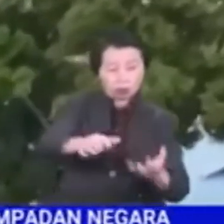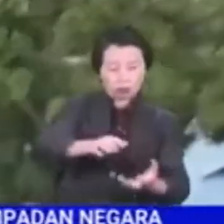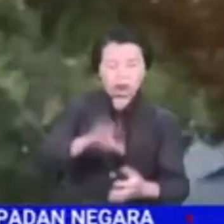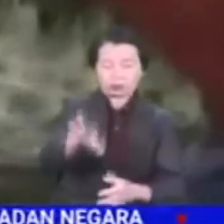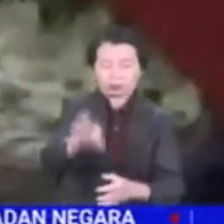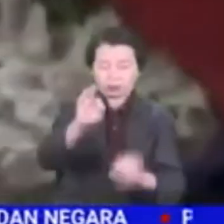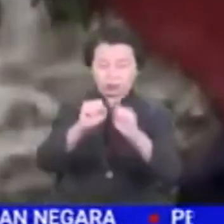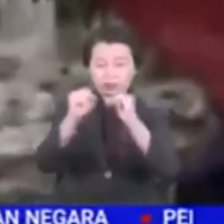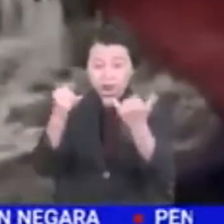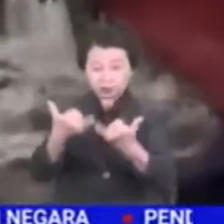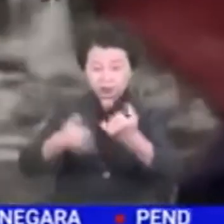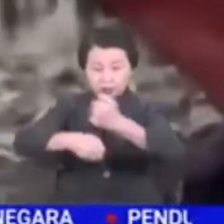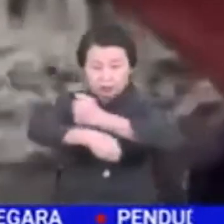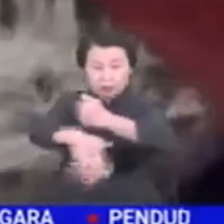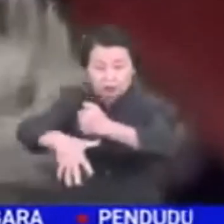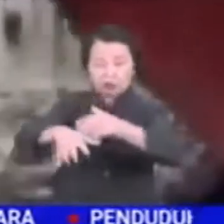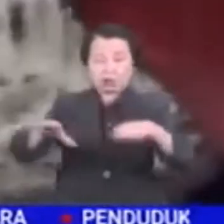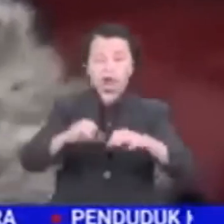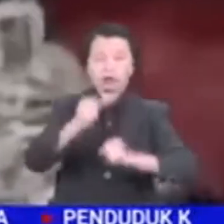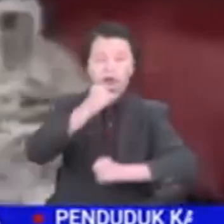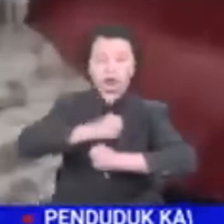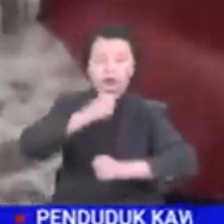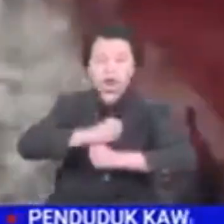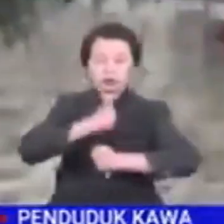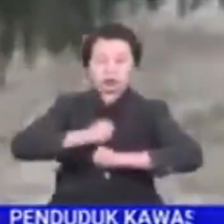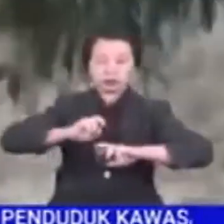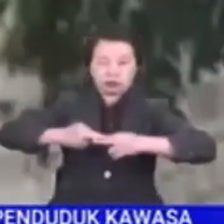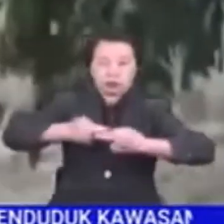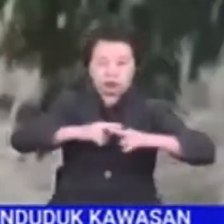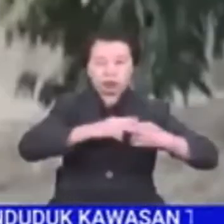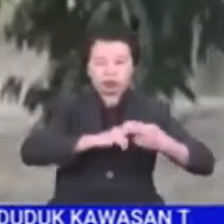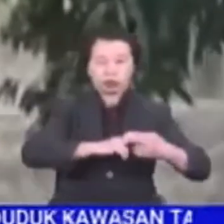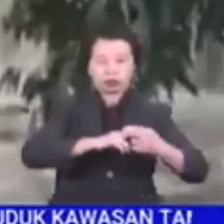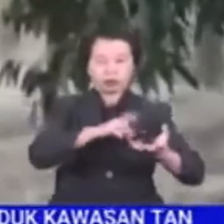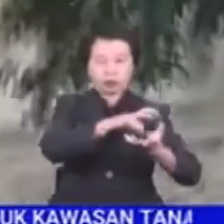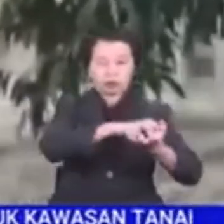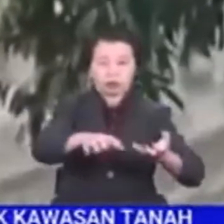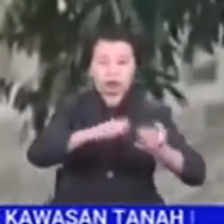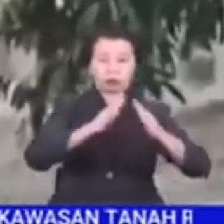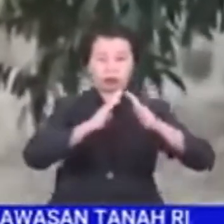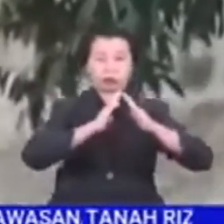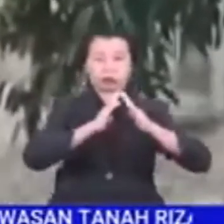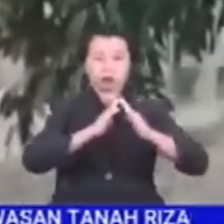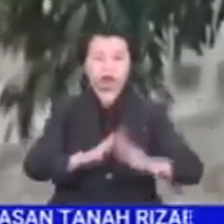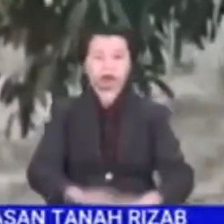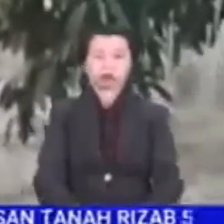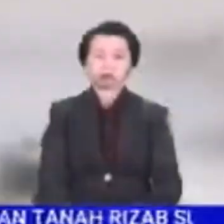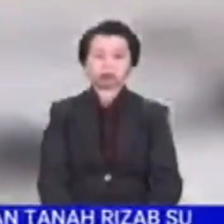anak Serikat berkaitan untuk melaksanakan kejar-kejar membaik pulih kerusakan mbok